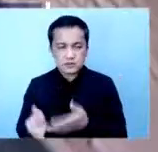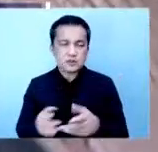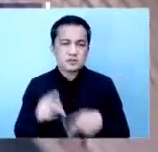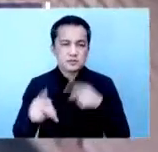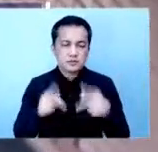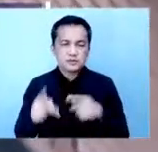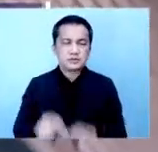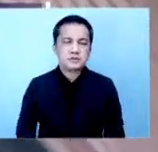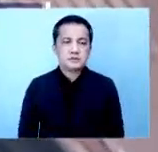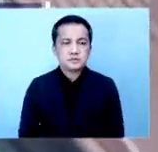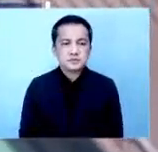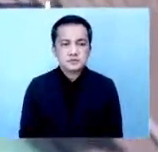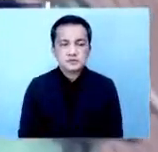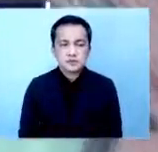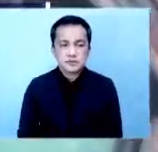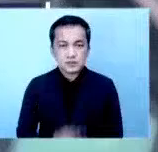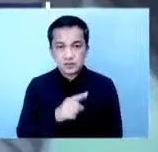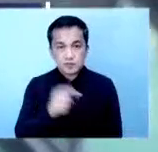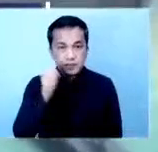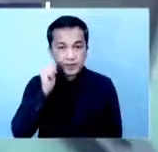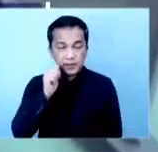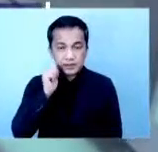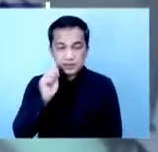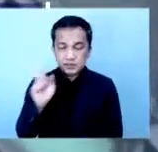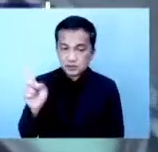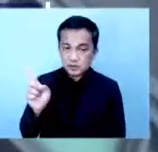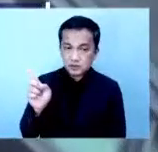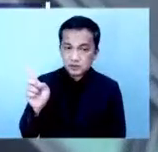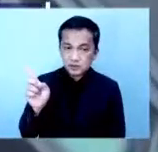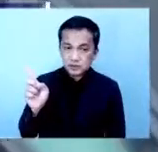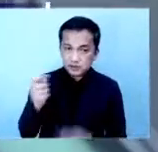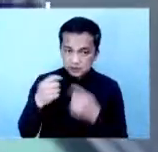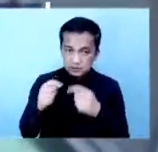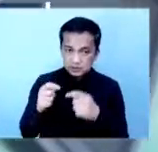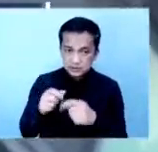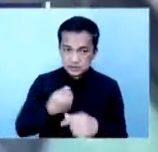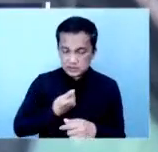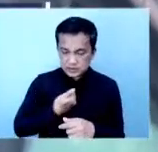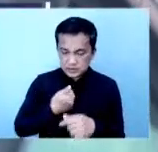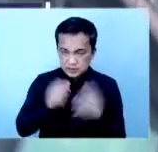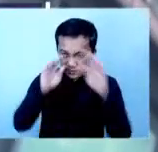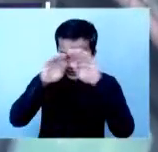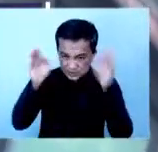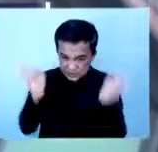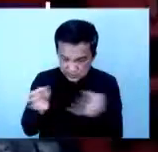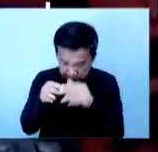residente. Ang babaeng ito, pilit pinagkasyang sarili sa maliit na butas.